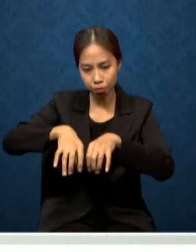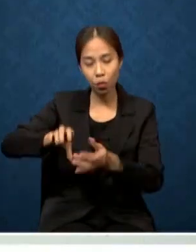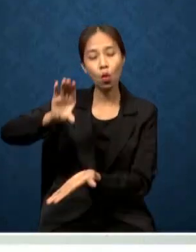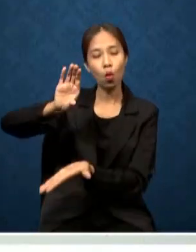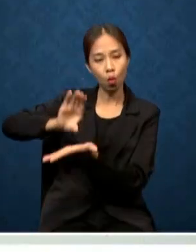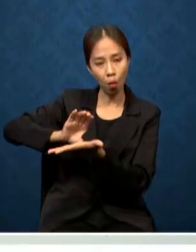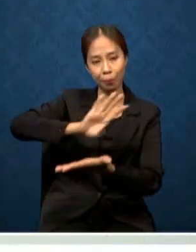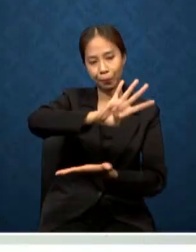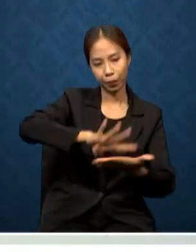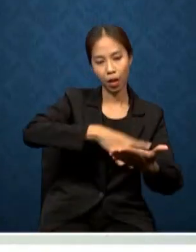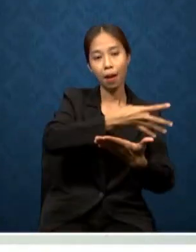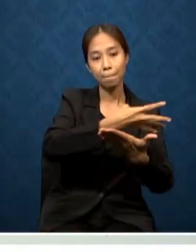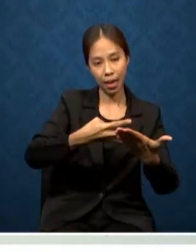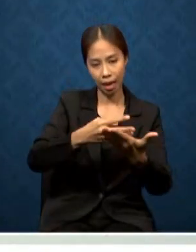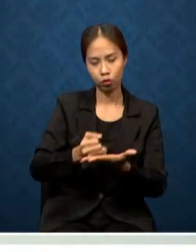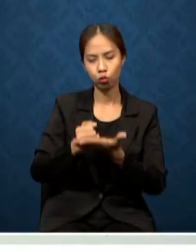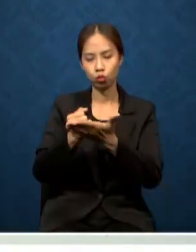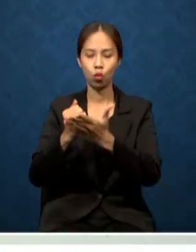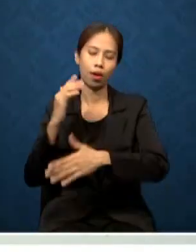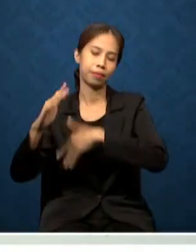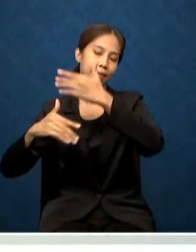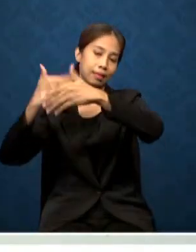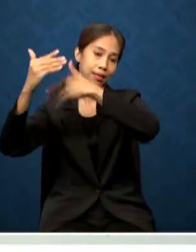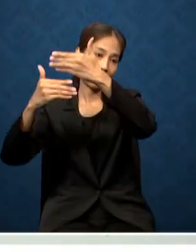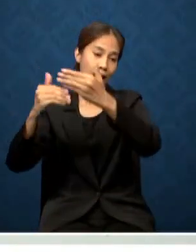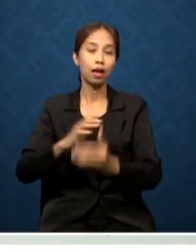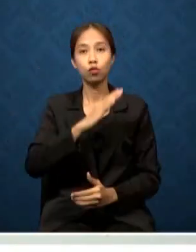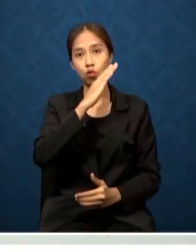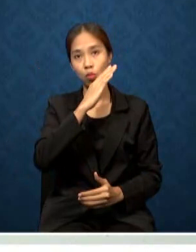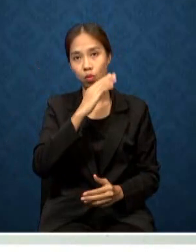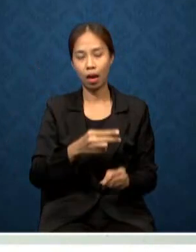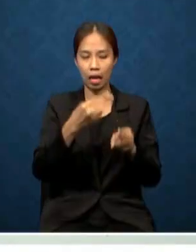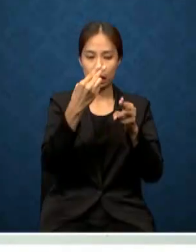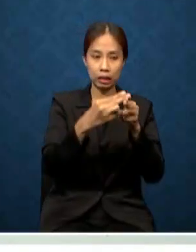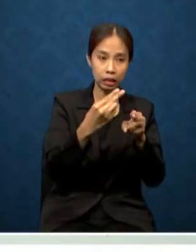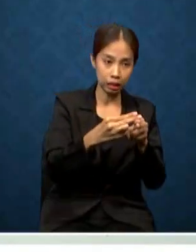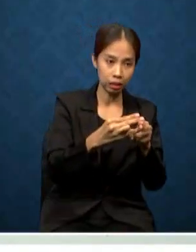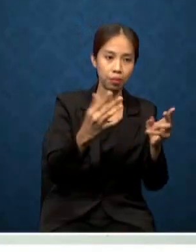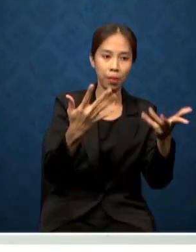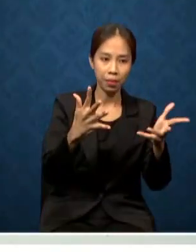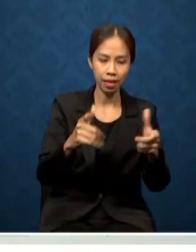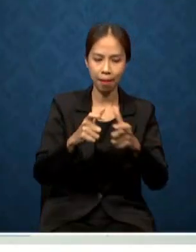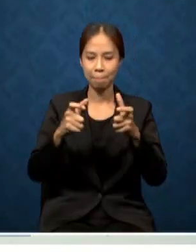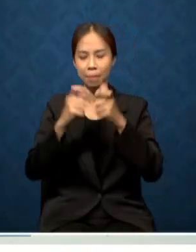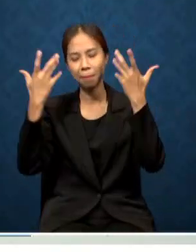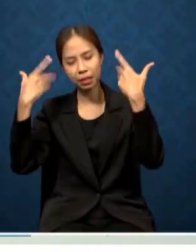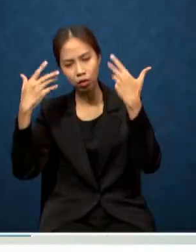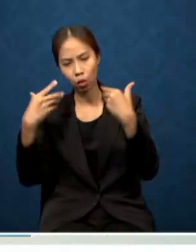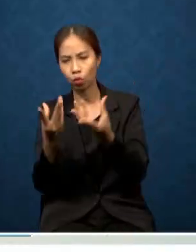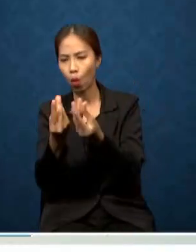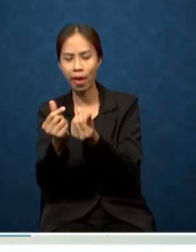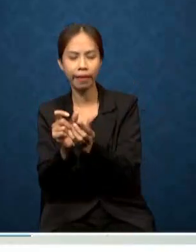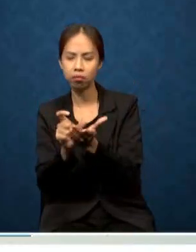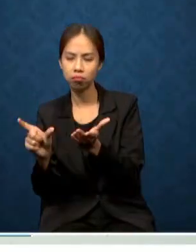และแผนต่างๆในการพัฒนาประเทศการไม่มีชื่อไม่มีบัตรก็คือไม่มีสิทธิ์นั่นเองนะครับเพราะฉะนั้นก็